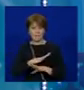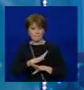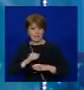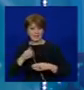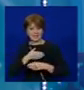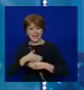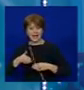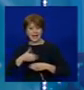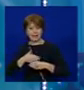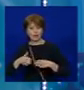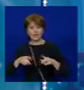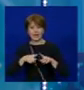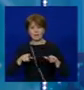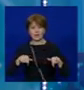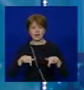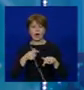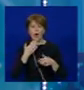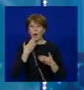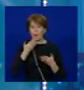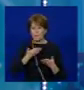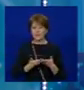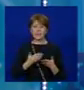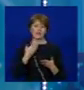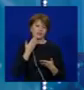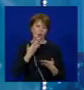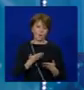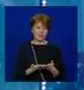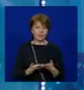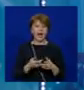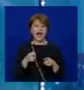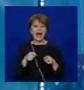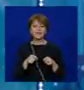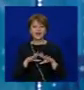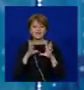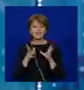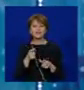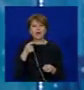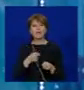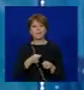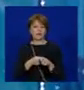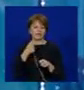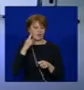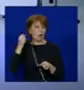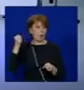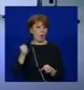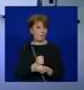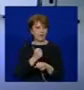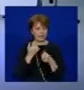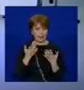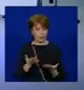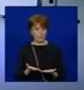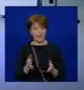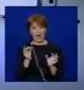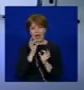ни дават обещания. Ръсят, сипят. А всичко това беше направено съвсем, съвсем умишлено. И мога,